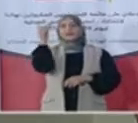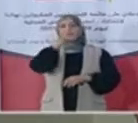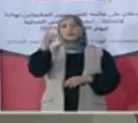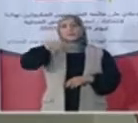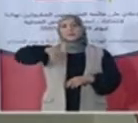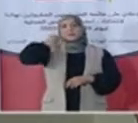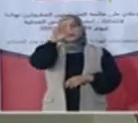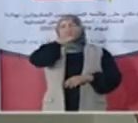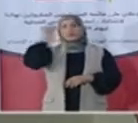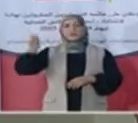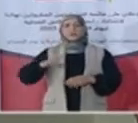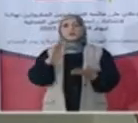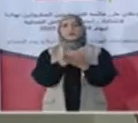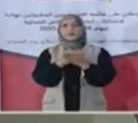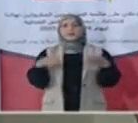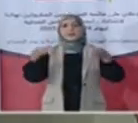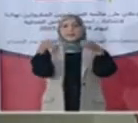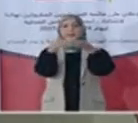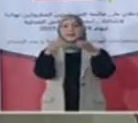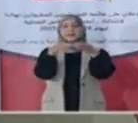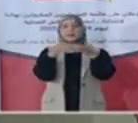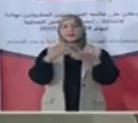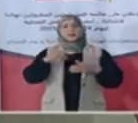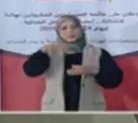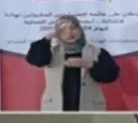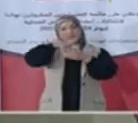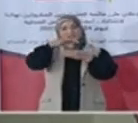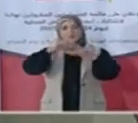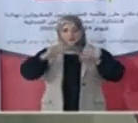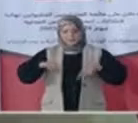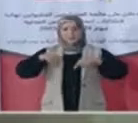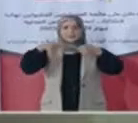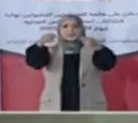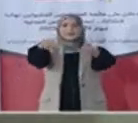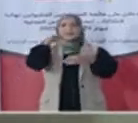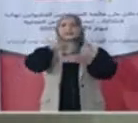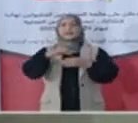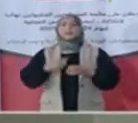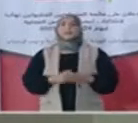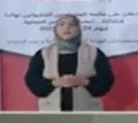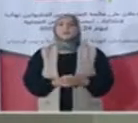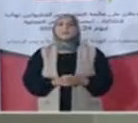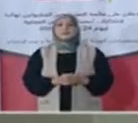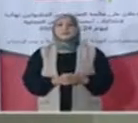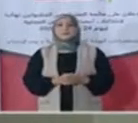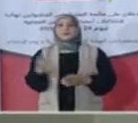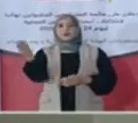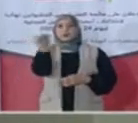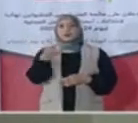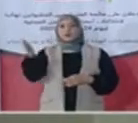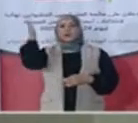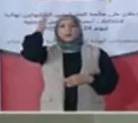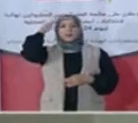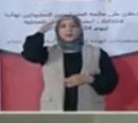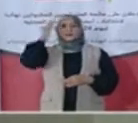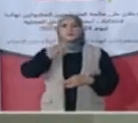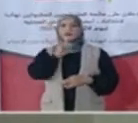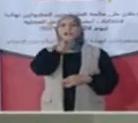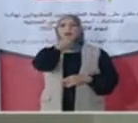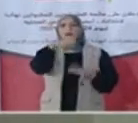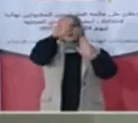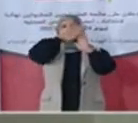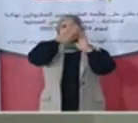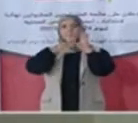24 ديسمبر 2023، واستعدادات الهيئة لبقية المسار الانتخابي. كما تعلمون وتبقى قرار